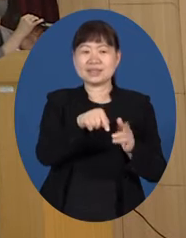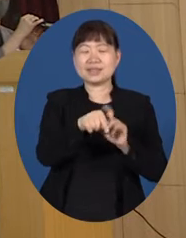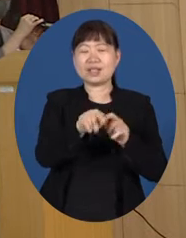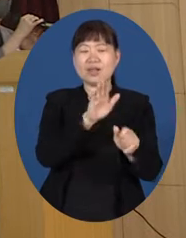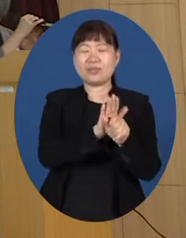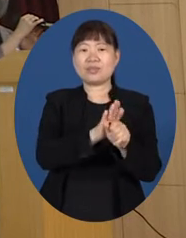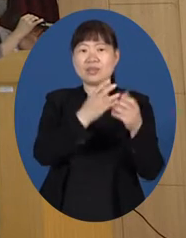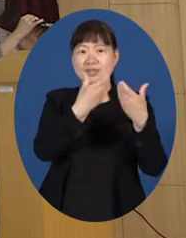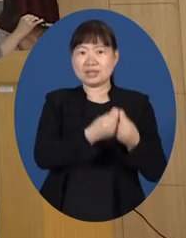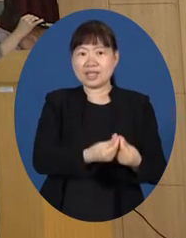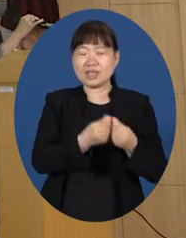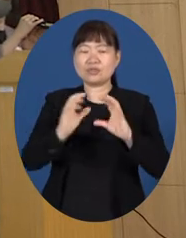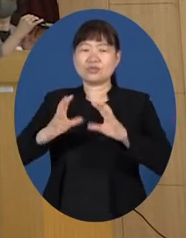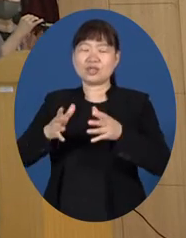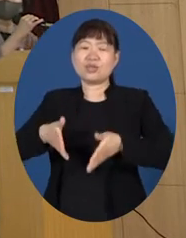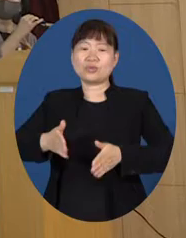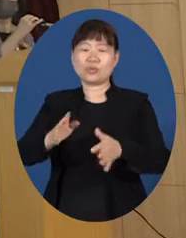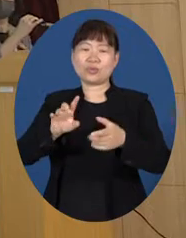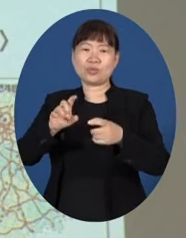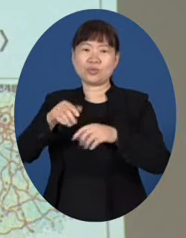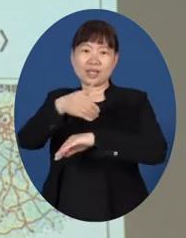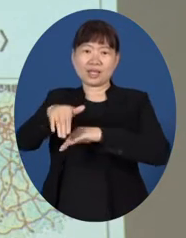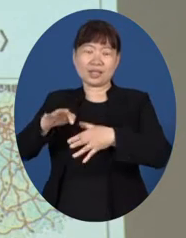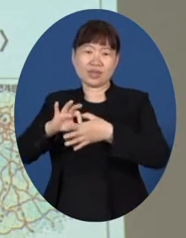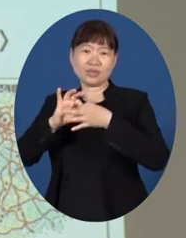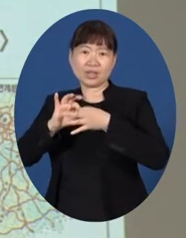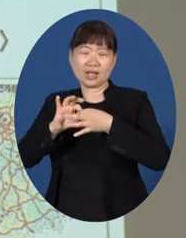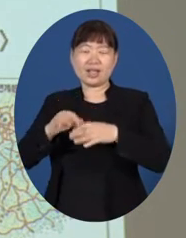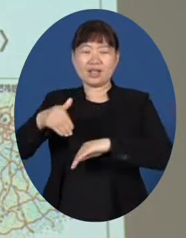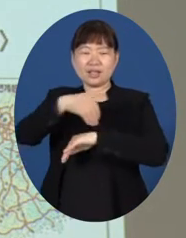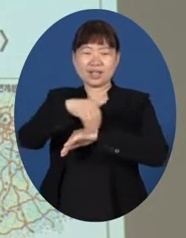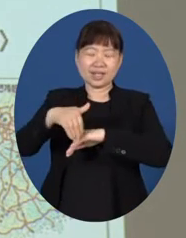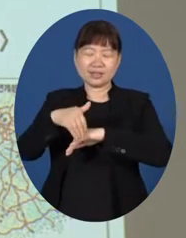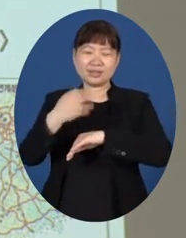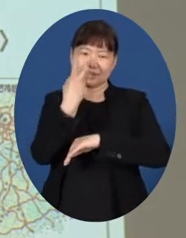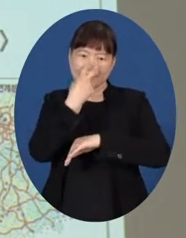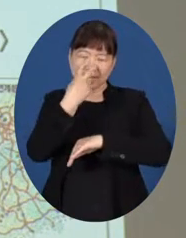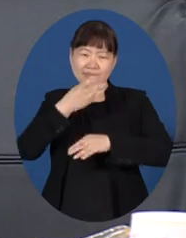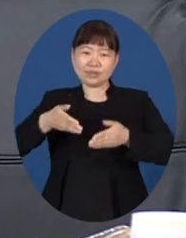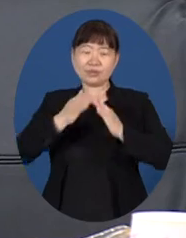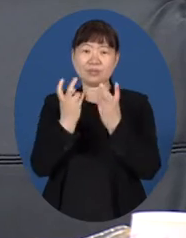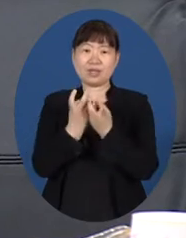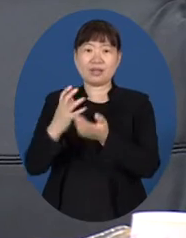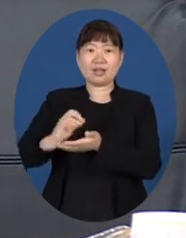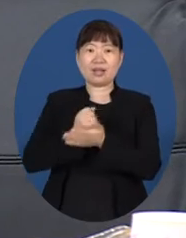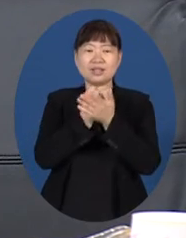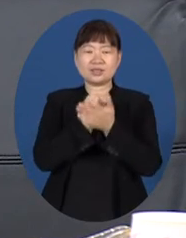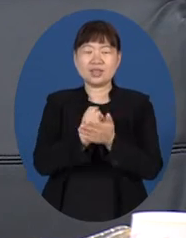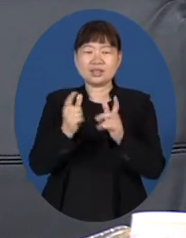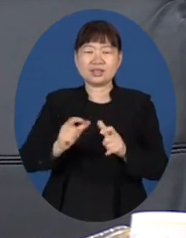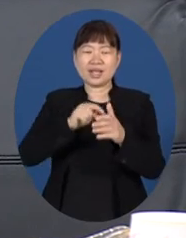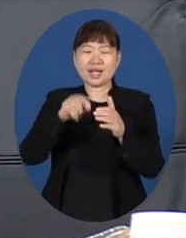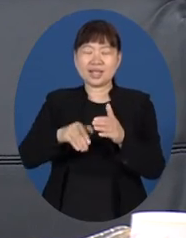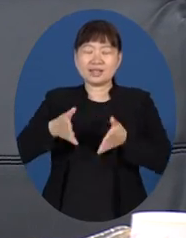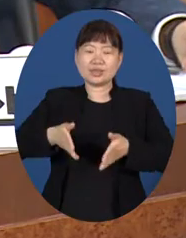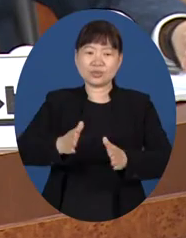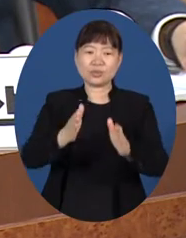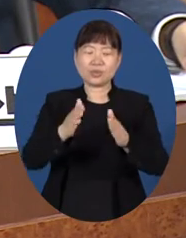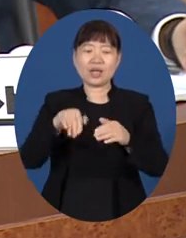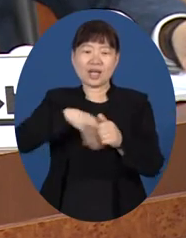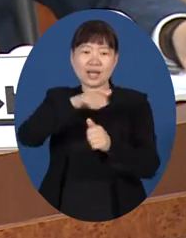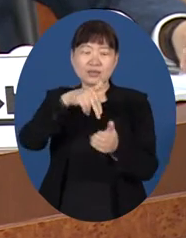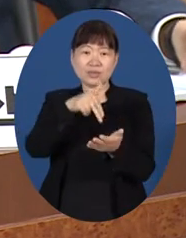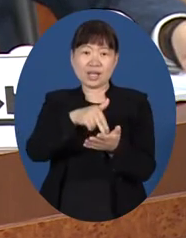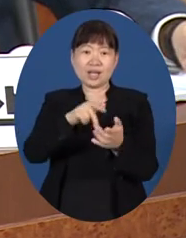국가도 로 계획과 연계한 지자체 도로건설 관리계획 수립 방향 등을 중심으로 지역 내 도로 현황과 발전 방향에 대해